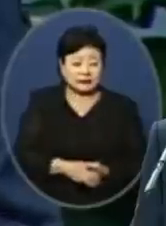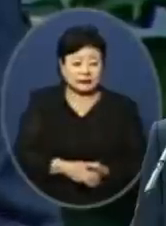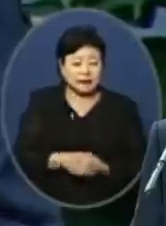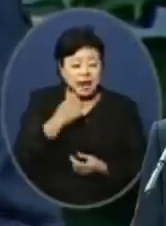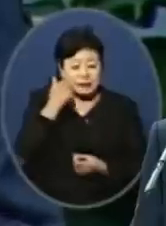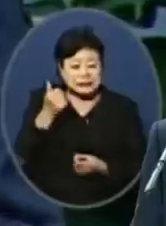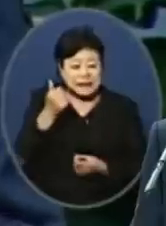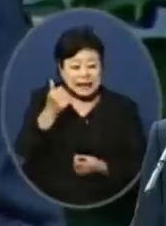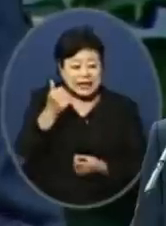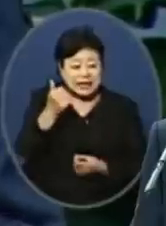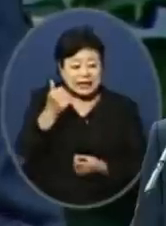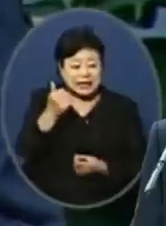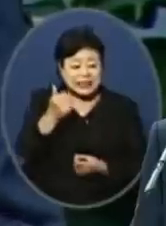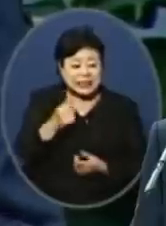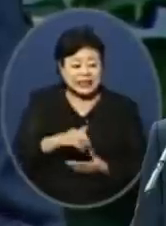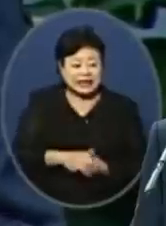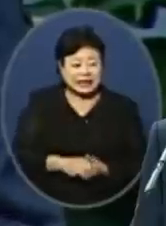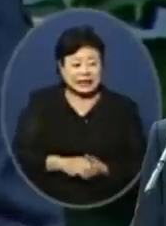아버지가